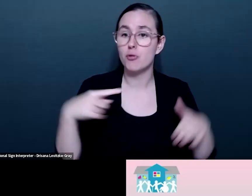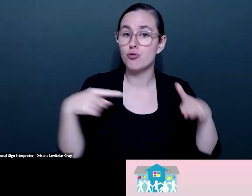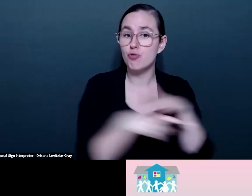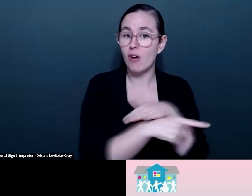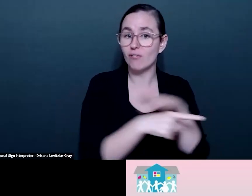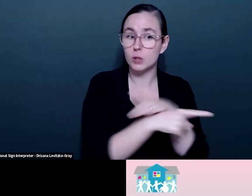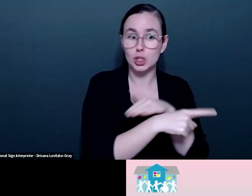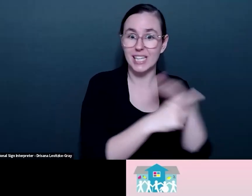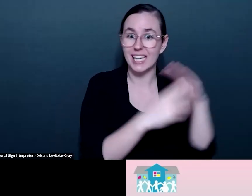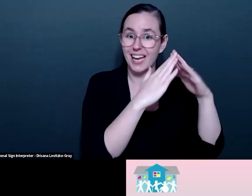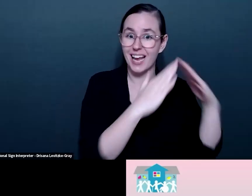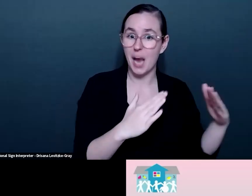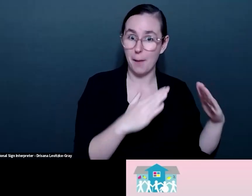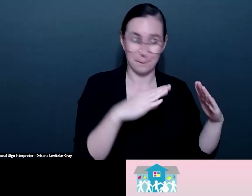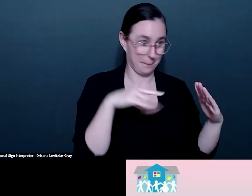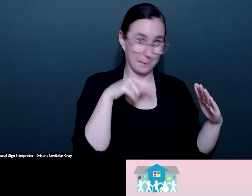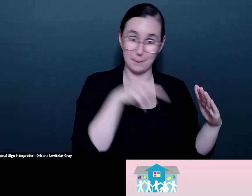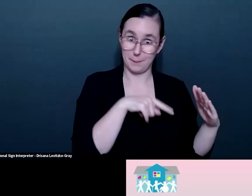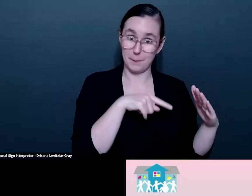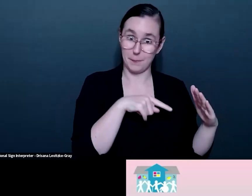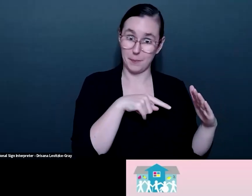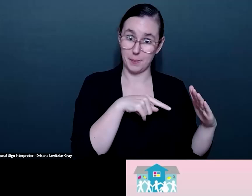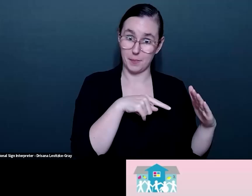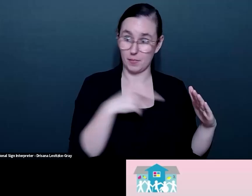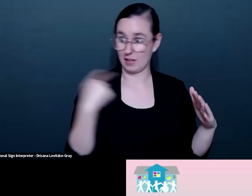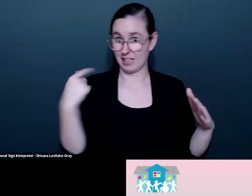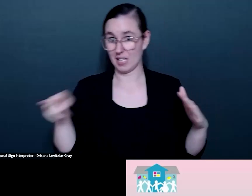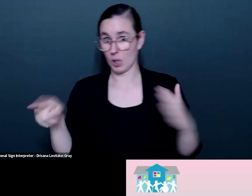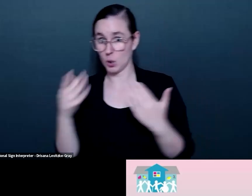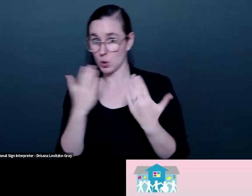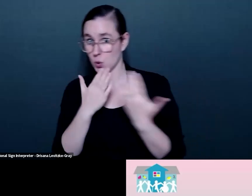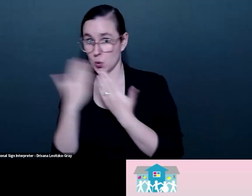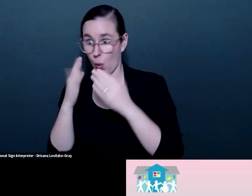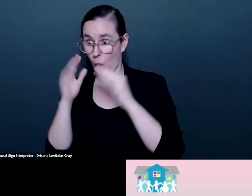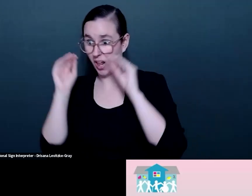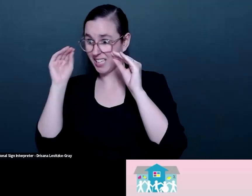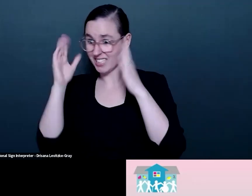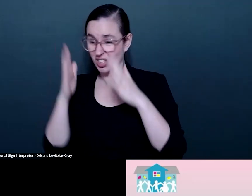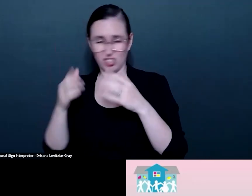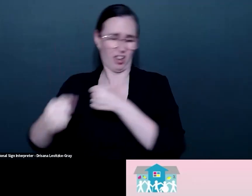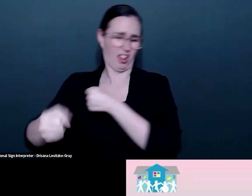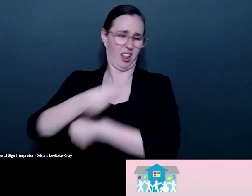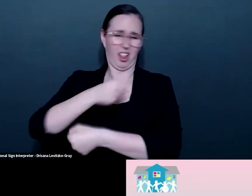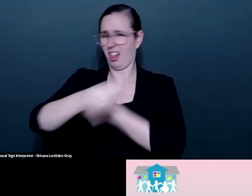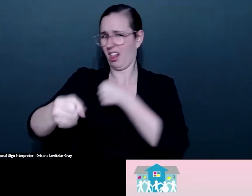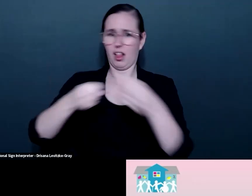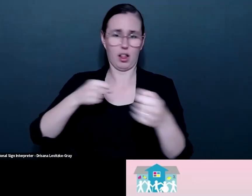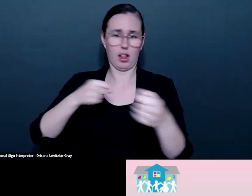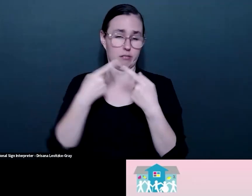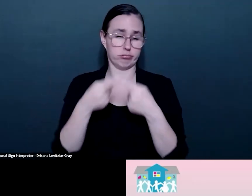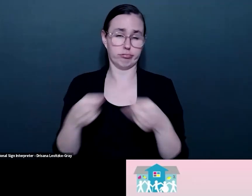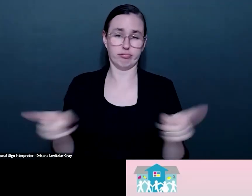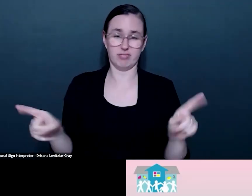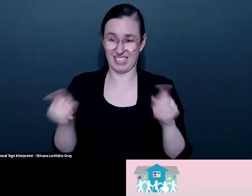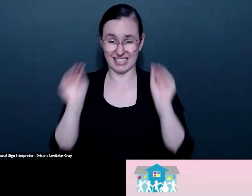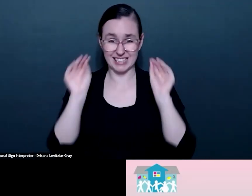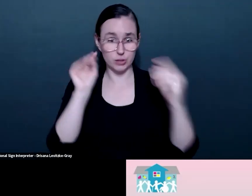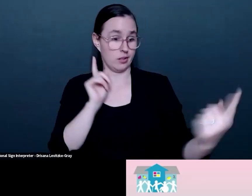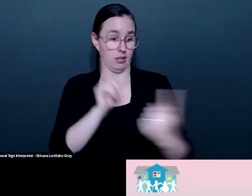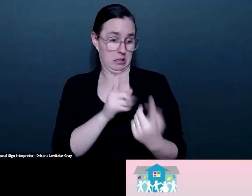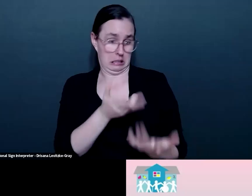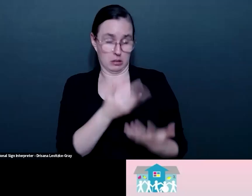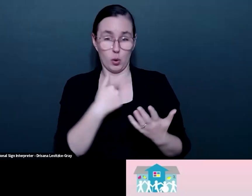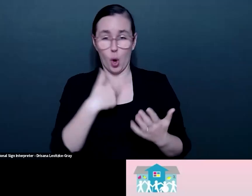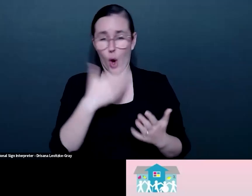la personne qui répond aux questions peut ne pas savoir trop bien de l'enfant et ne peut